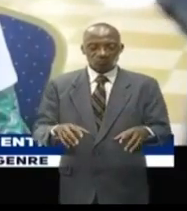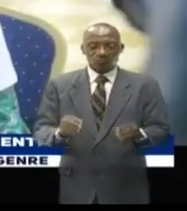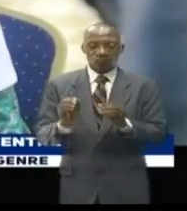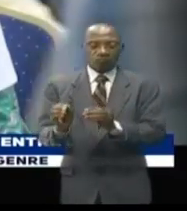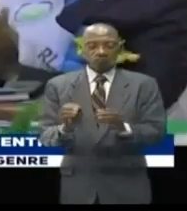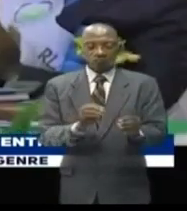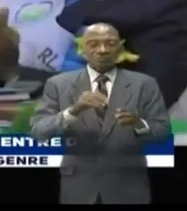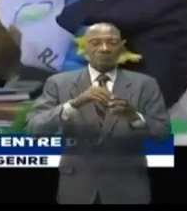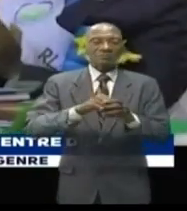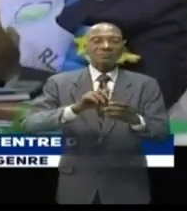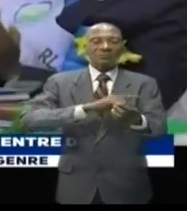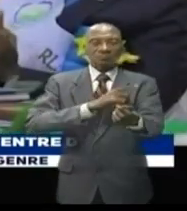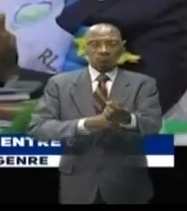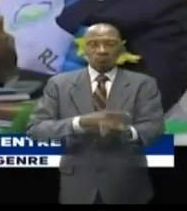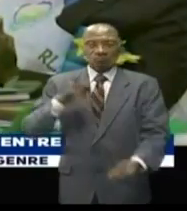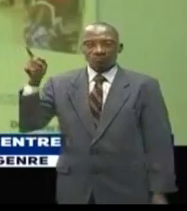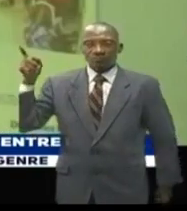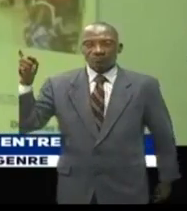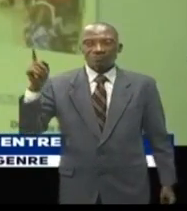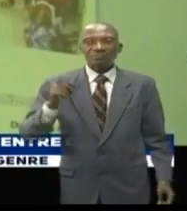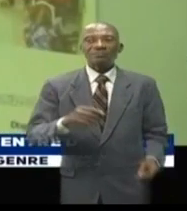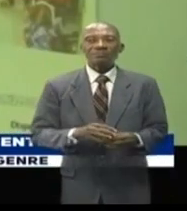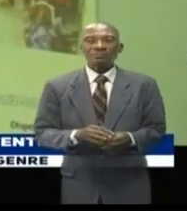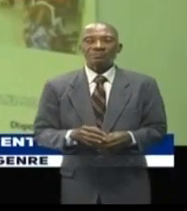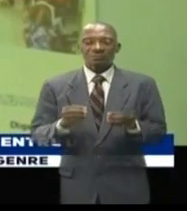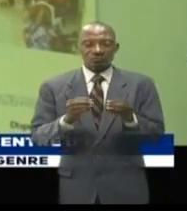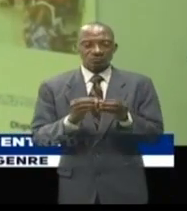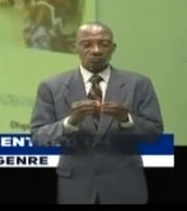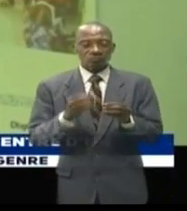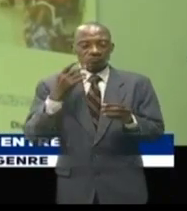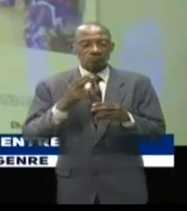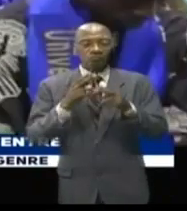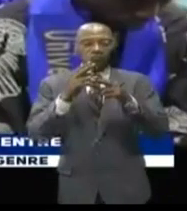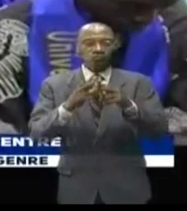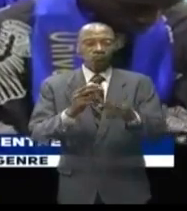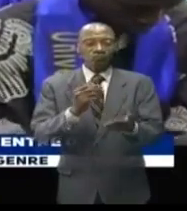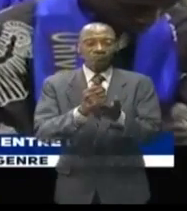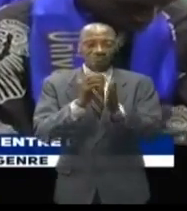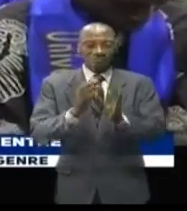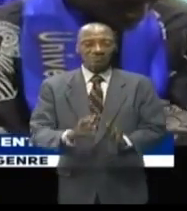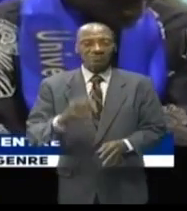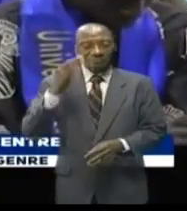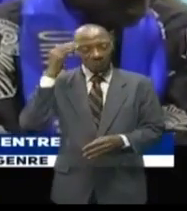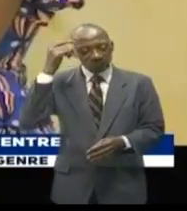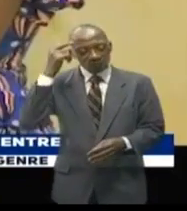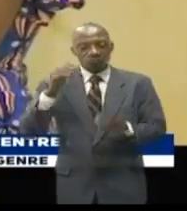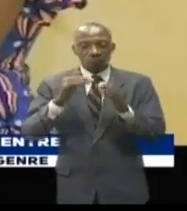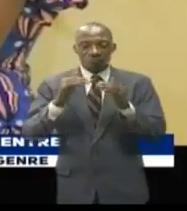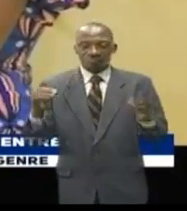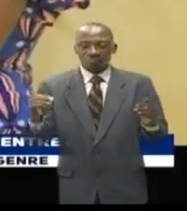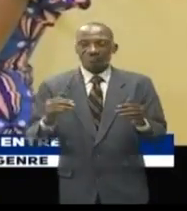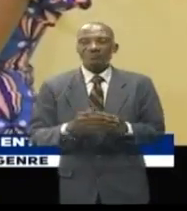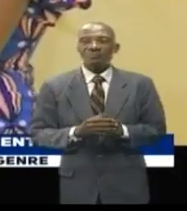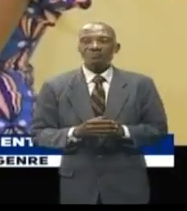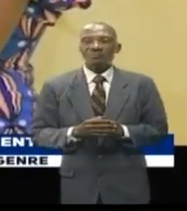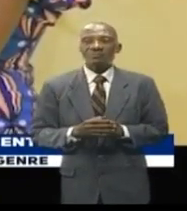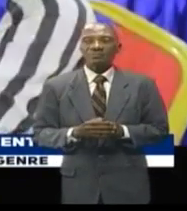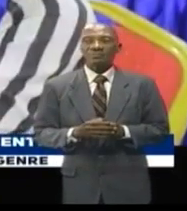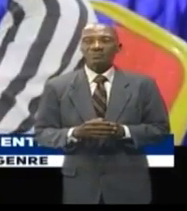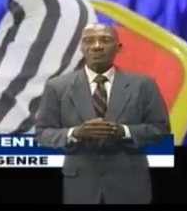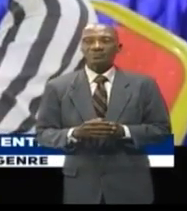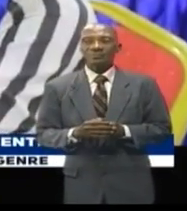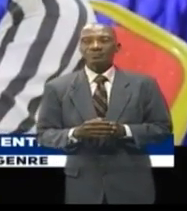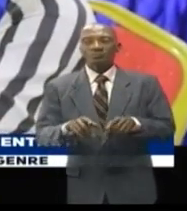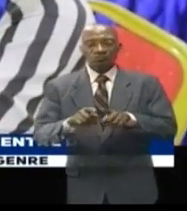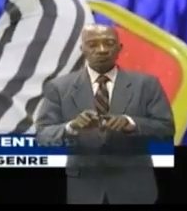12 novembre 2022 une cérémonie des nomination des ambassadeurs pour la paix sous les thèmes le rôle actif des hommes et des qualités